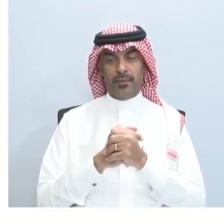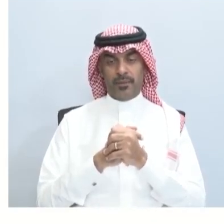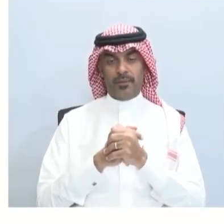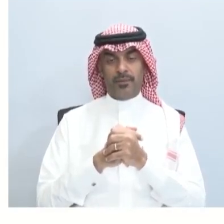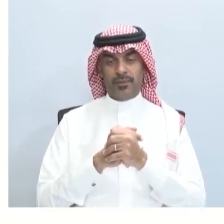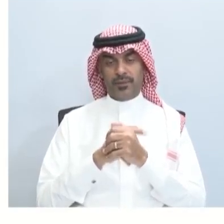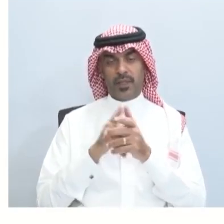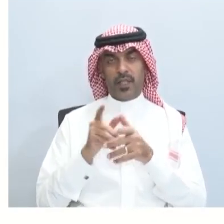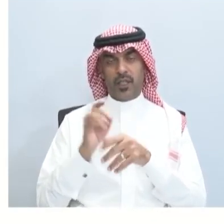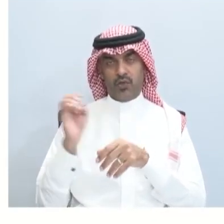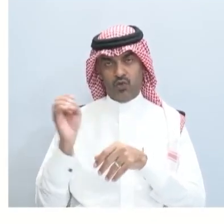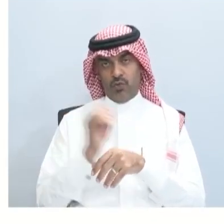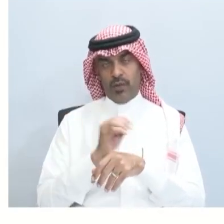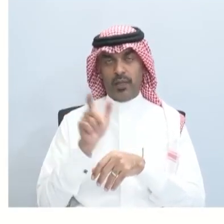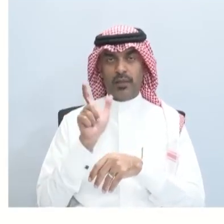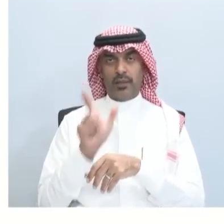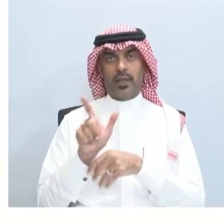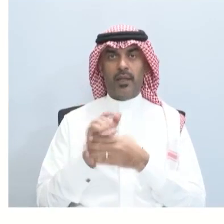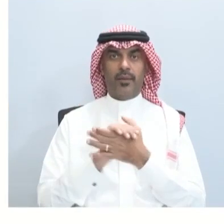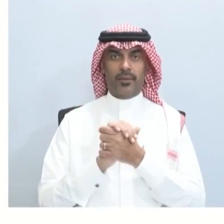اذا الجمله صحيحه